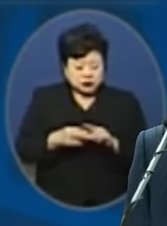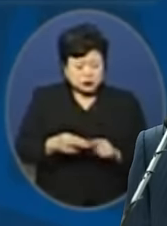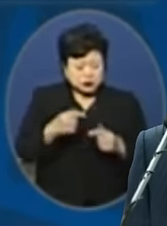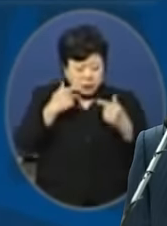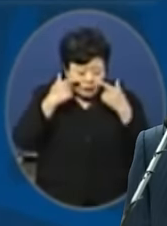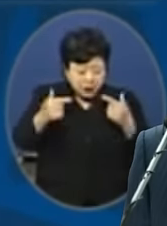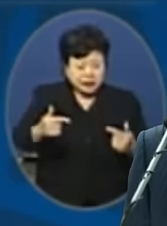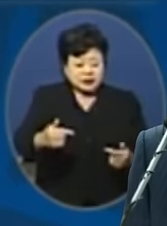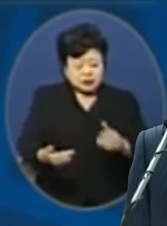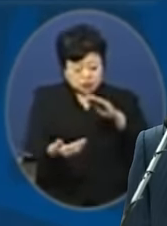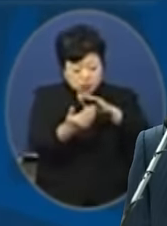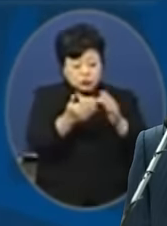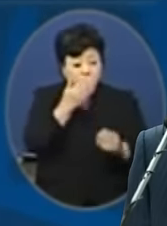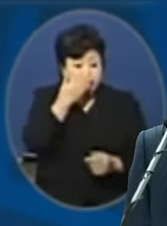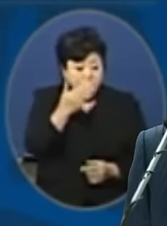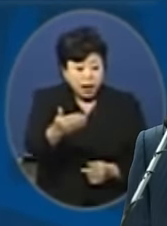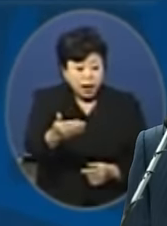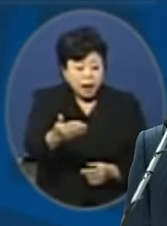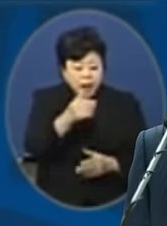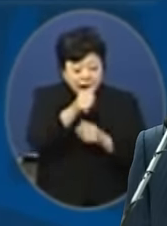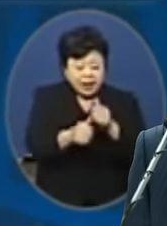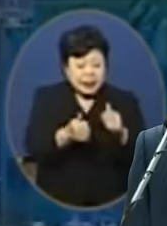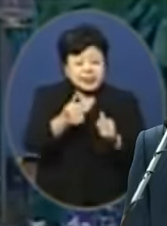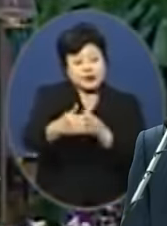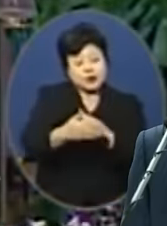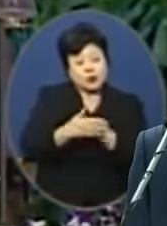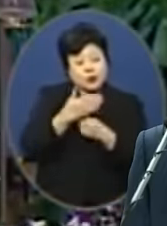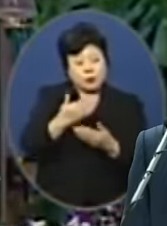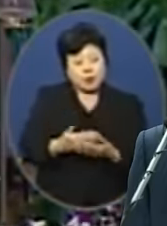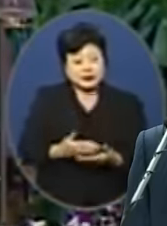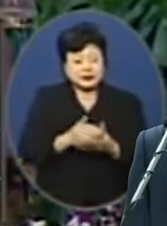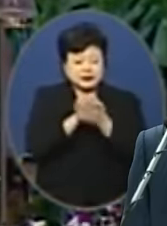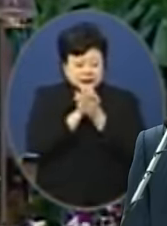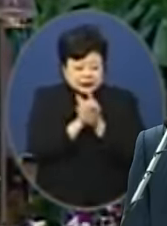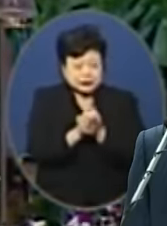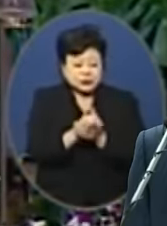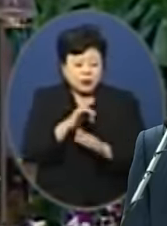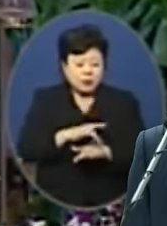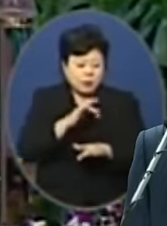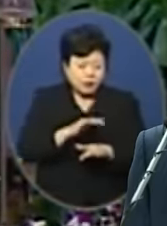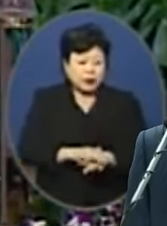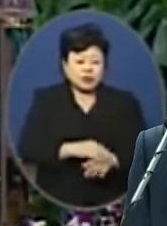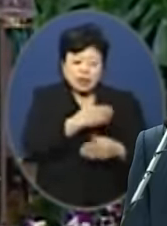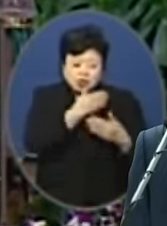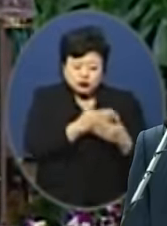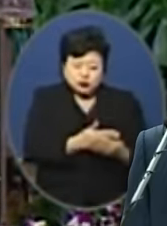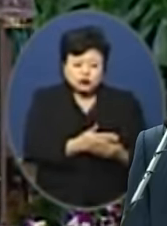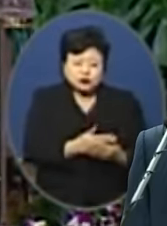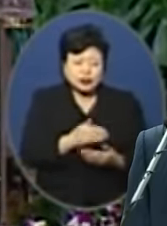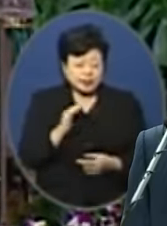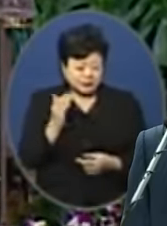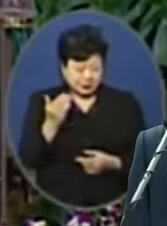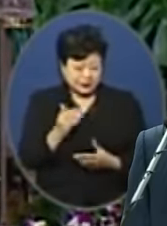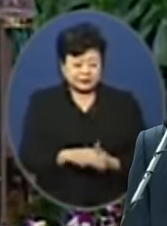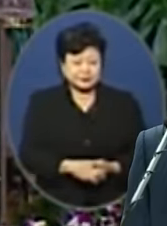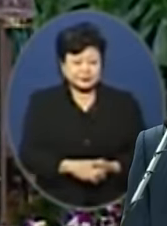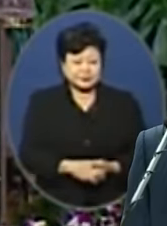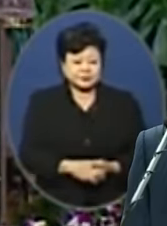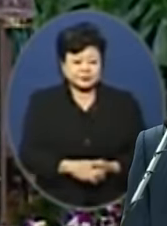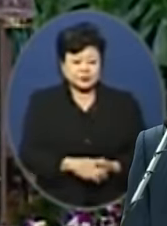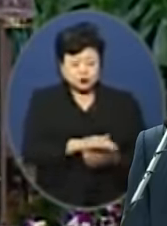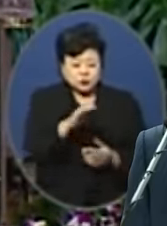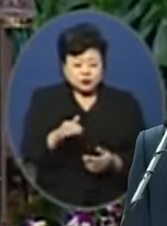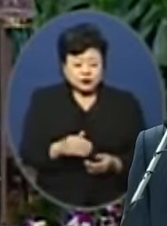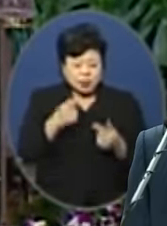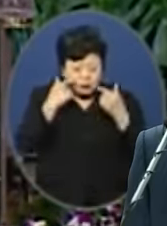반드시 현실로 이루어진다. 그리고 그 하나님의 도움을 받는 기도의 습관에 매우 중요하다고 강조합니다.